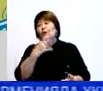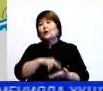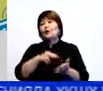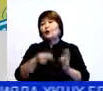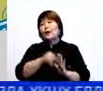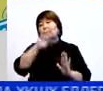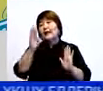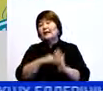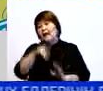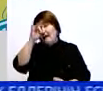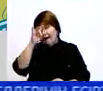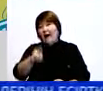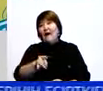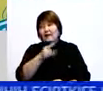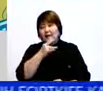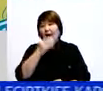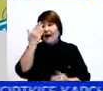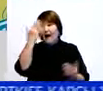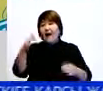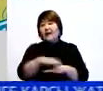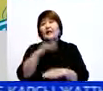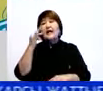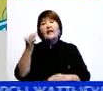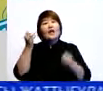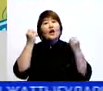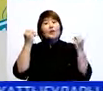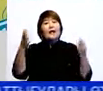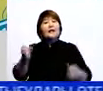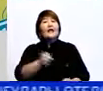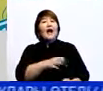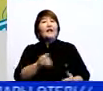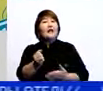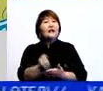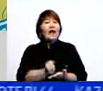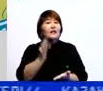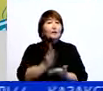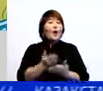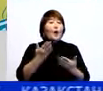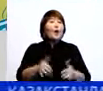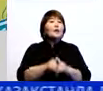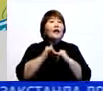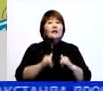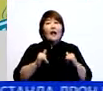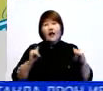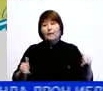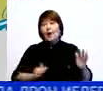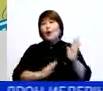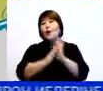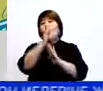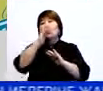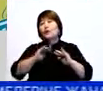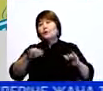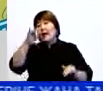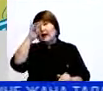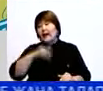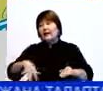аясында қазақ халқының тарихи мәдени қазынасын сақтап қалу, оны дамыту, өскелен ұрпақты